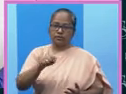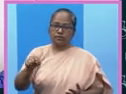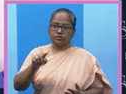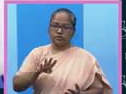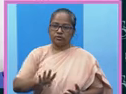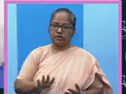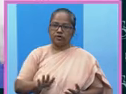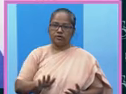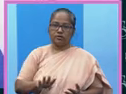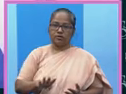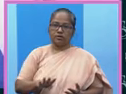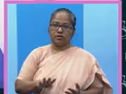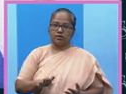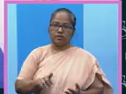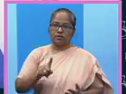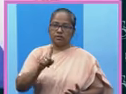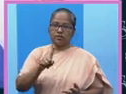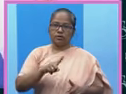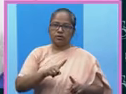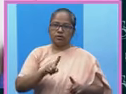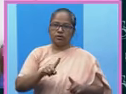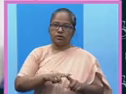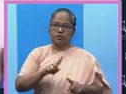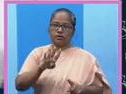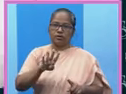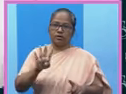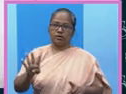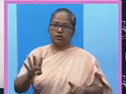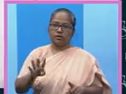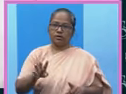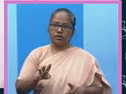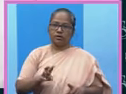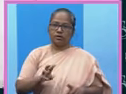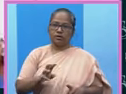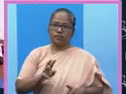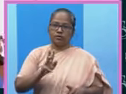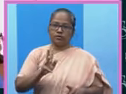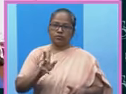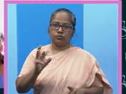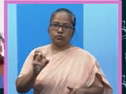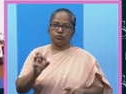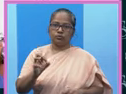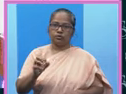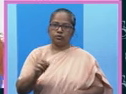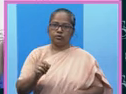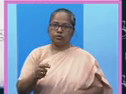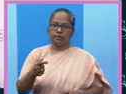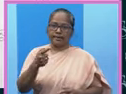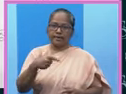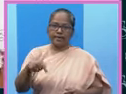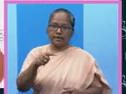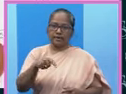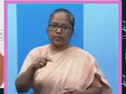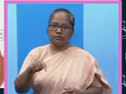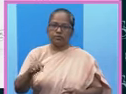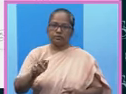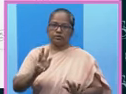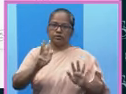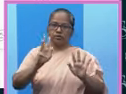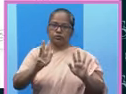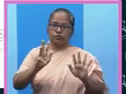வகுங்க, 1 4 4, 9 4 36, 0 0. ஸோ 90 டிகிரி. இப்போ இந்த இடத்துல மையக்கோணம் என்னாச்சு,